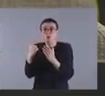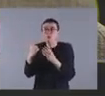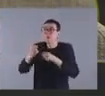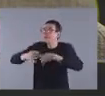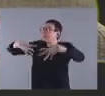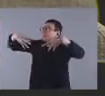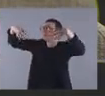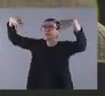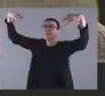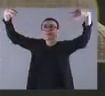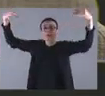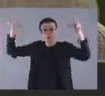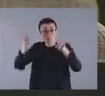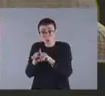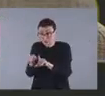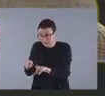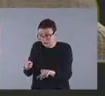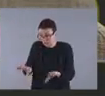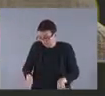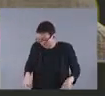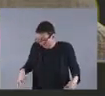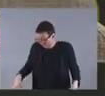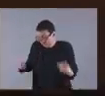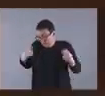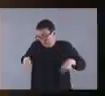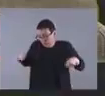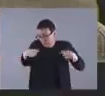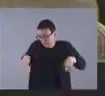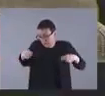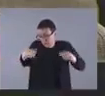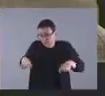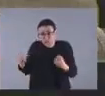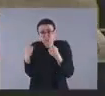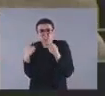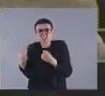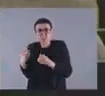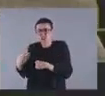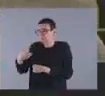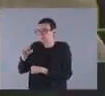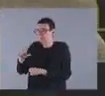N'entravons pas les ambitions de l'AMEL par les insuffisances de la région Hauts-de-France. Je vous remercie.